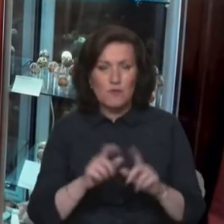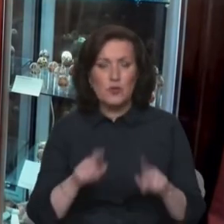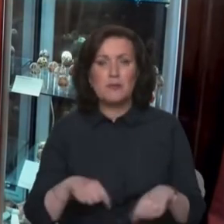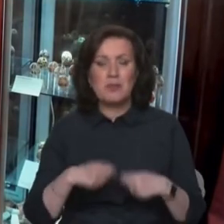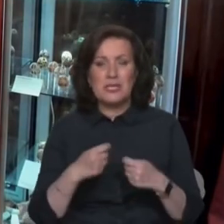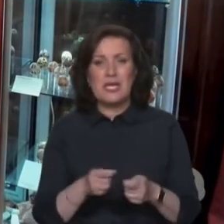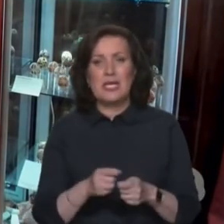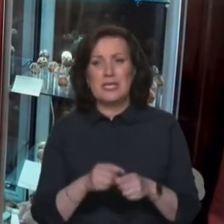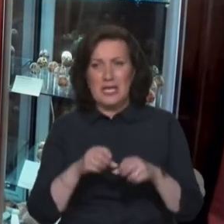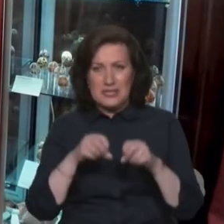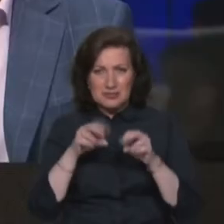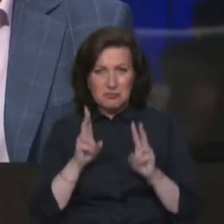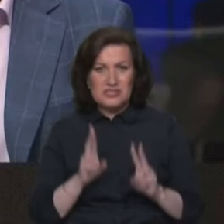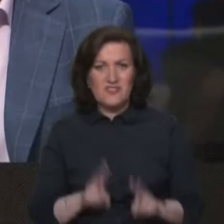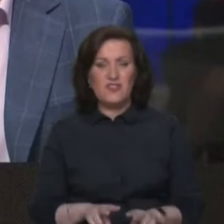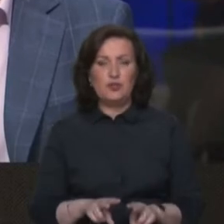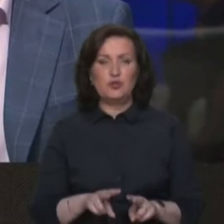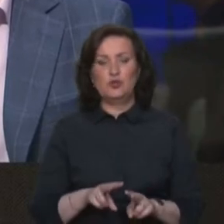передали специфічне